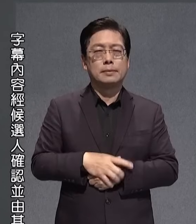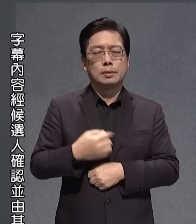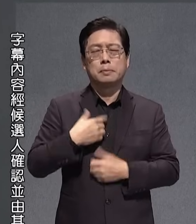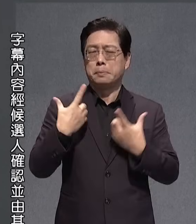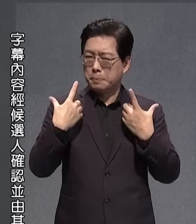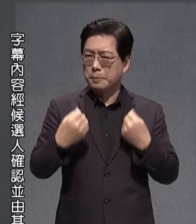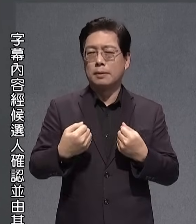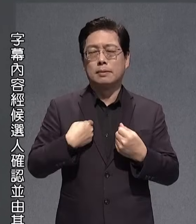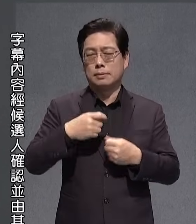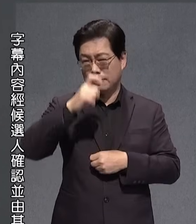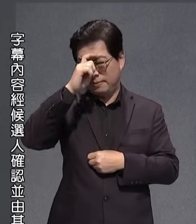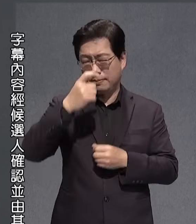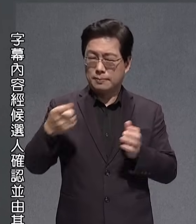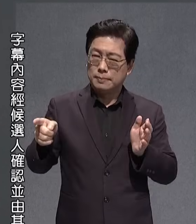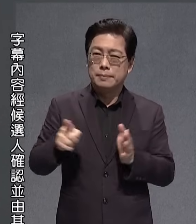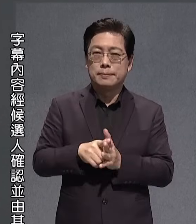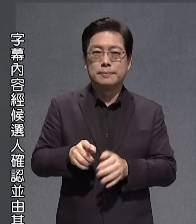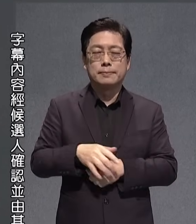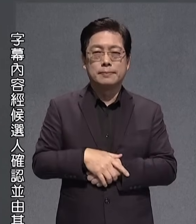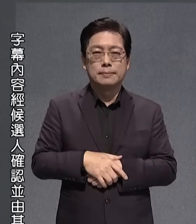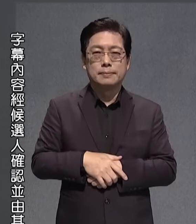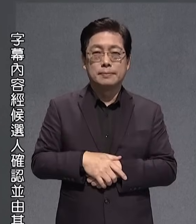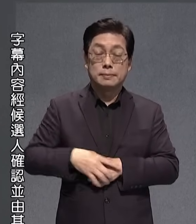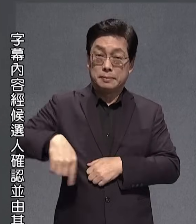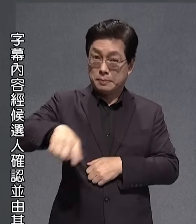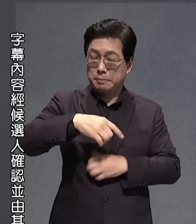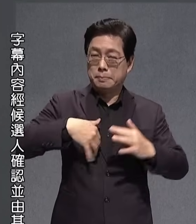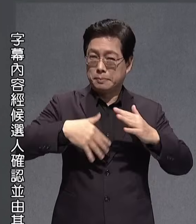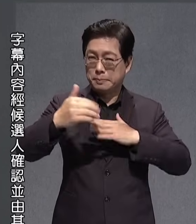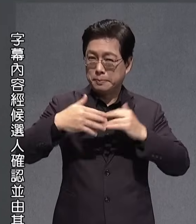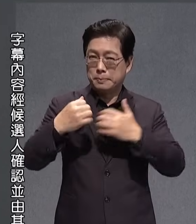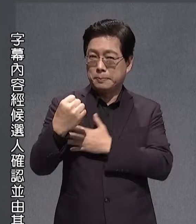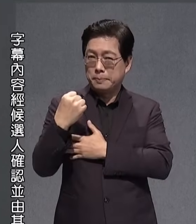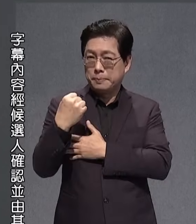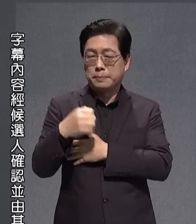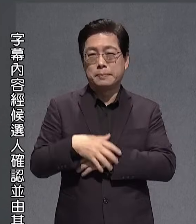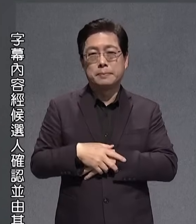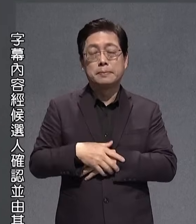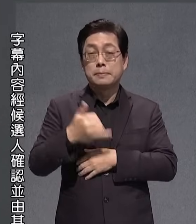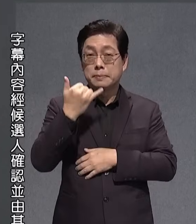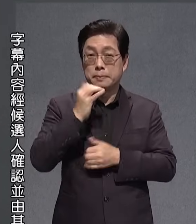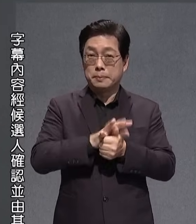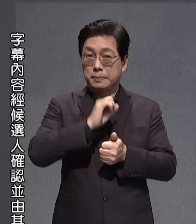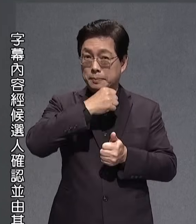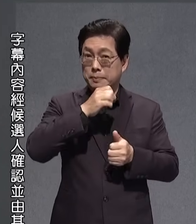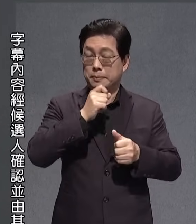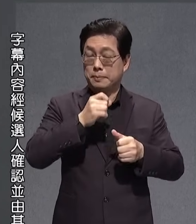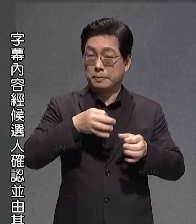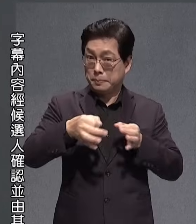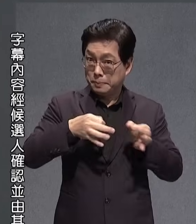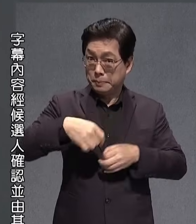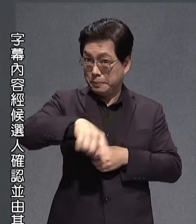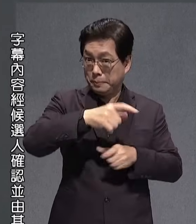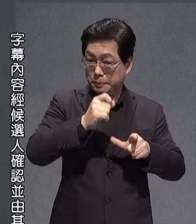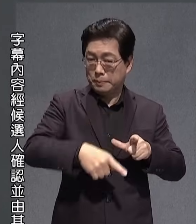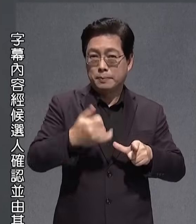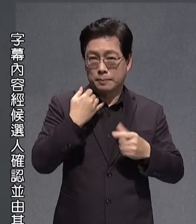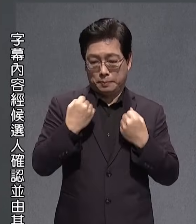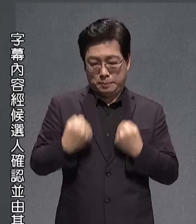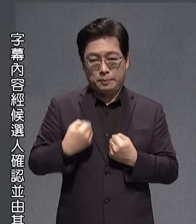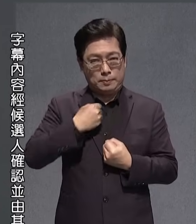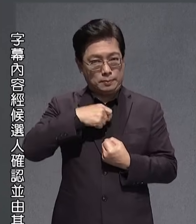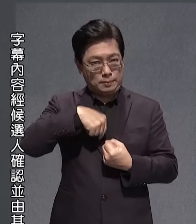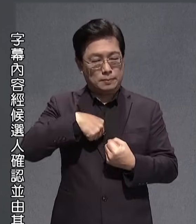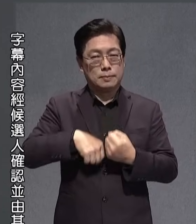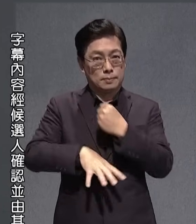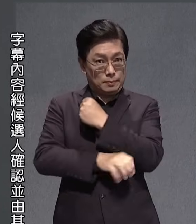直都希望在大家共同努力之下，让台湾的企业可以立足台湾，